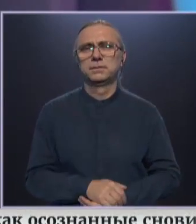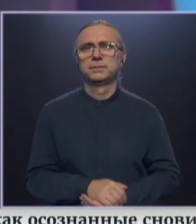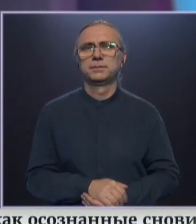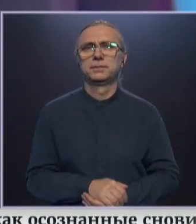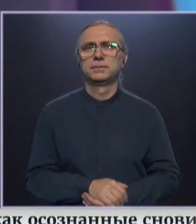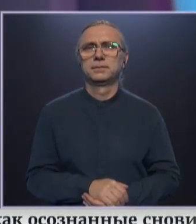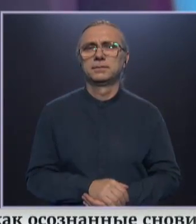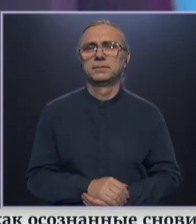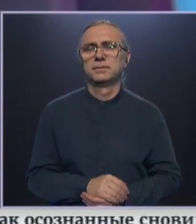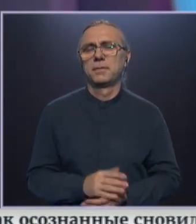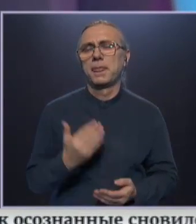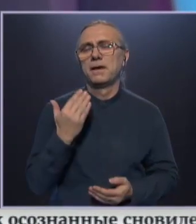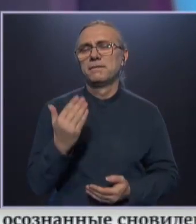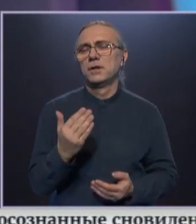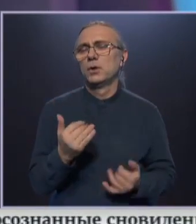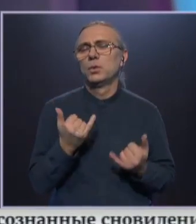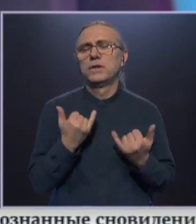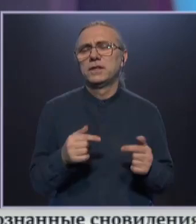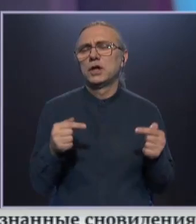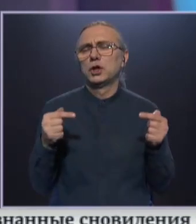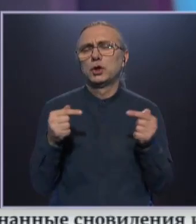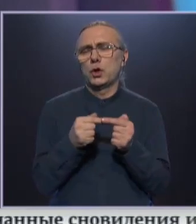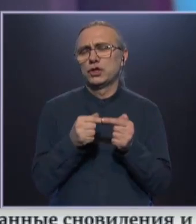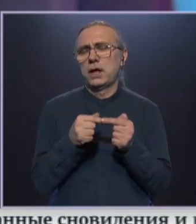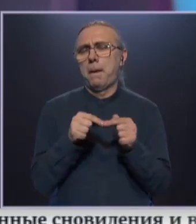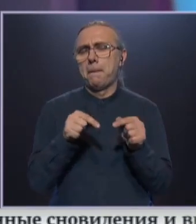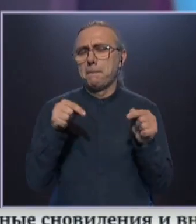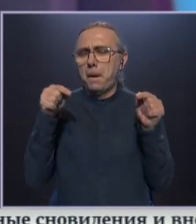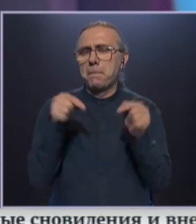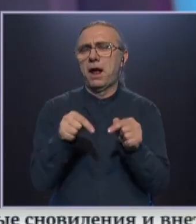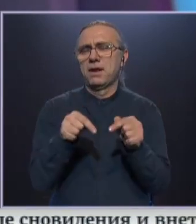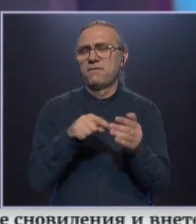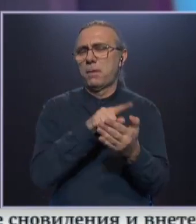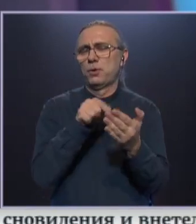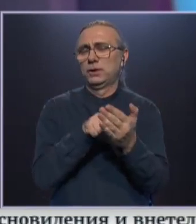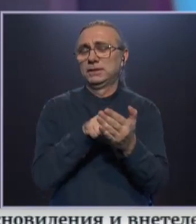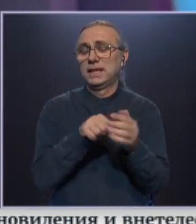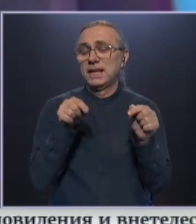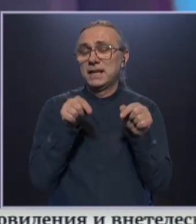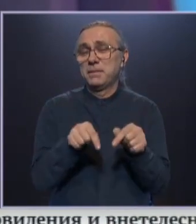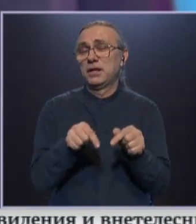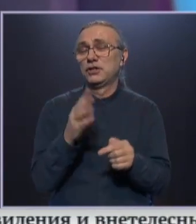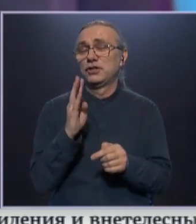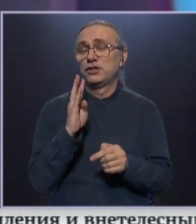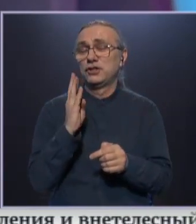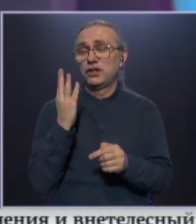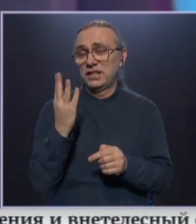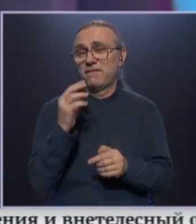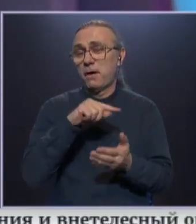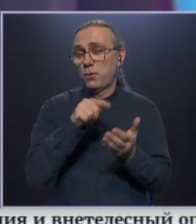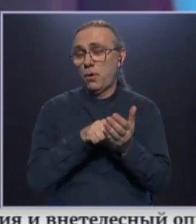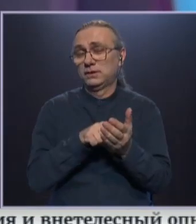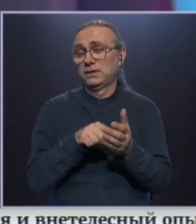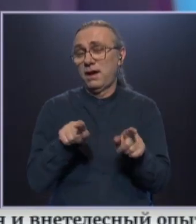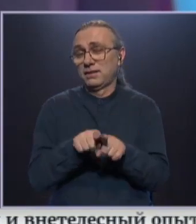знаете, вы удивительно точно сейчас попали в вопрос, потому что именно 4 вопроса из нашей ленты ровно об этом.